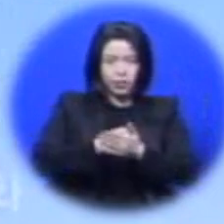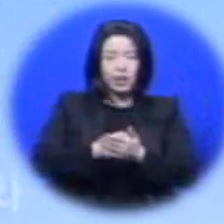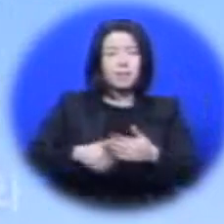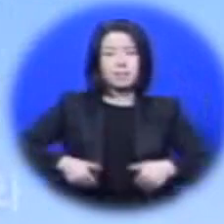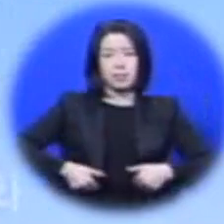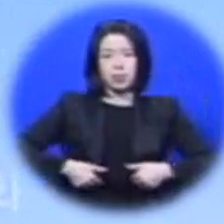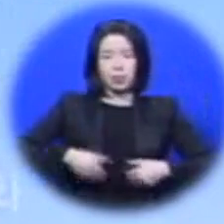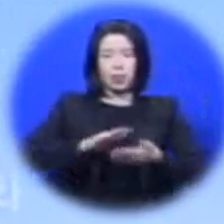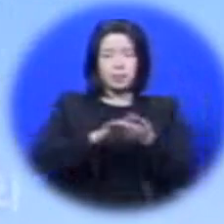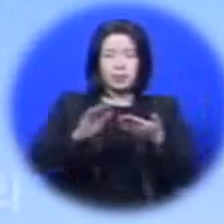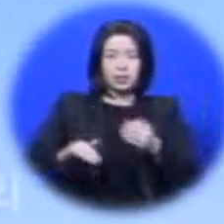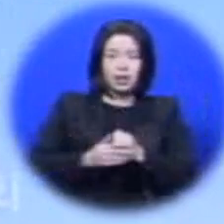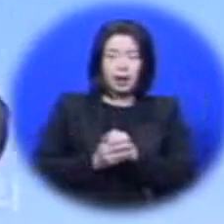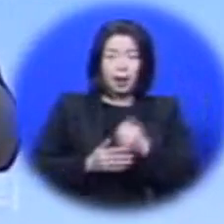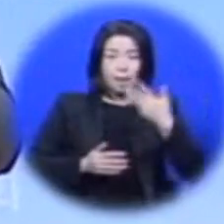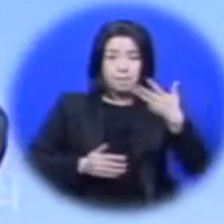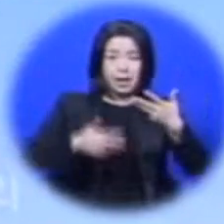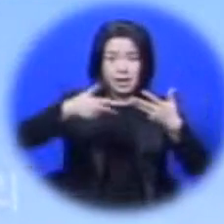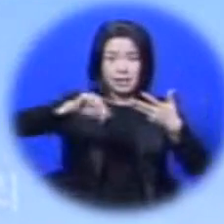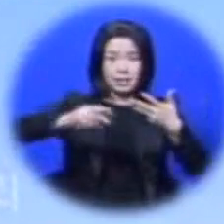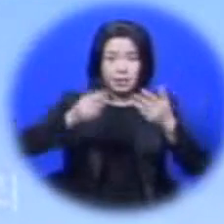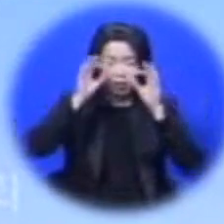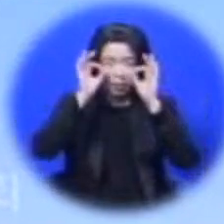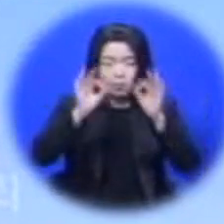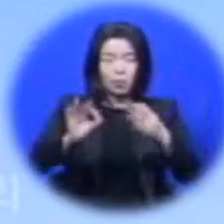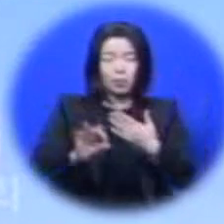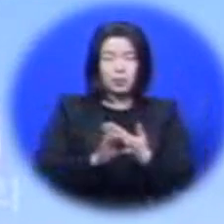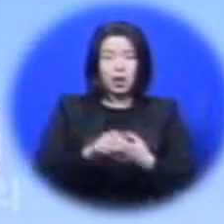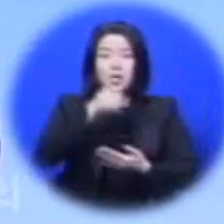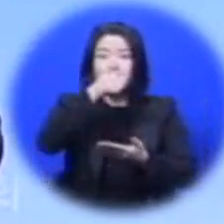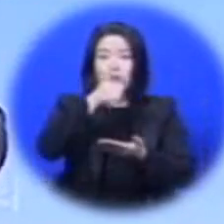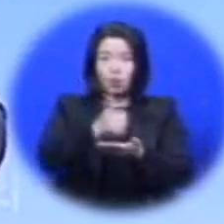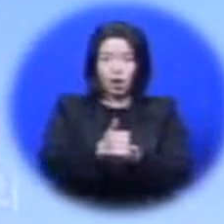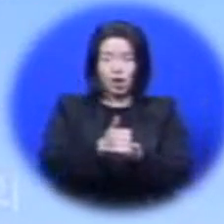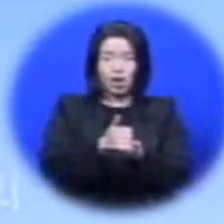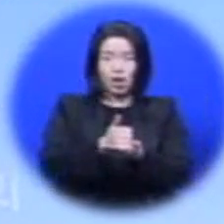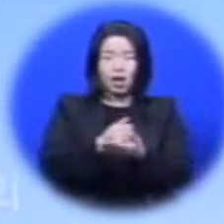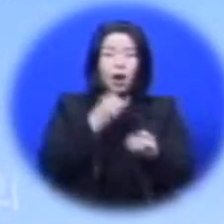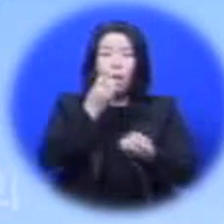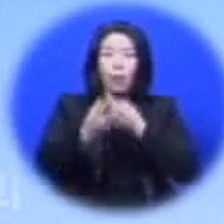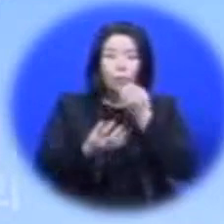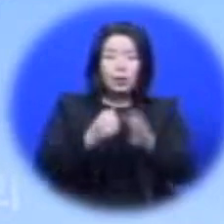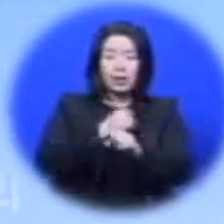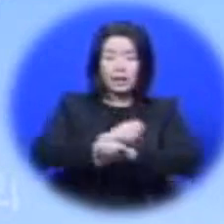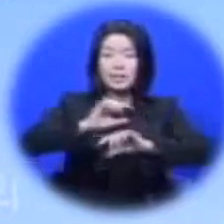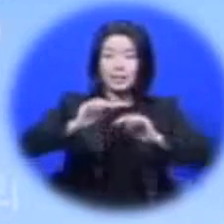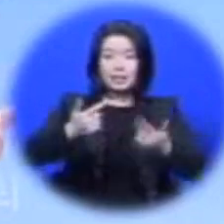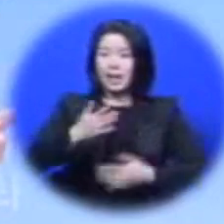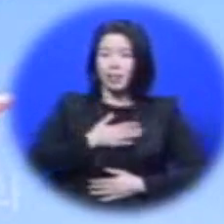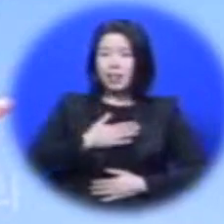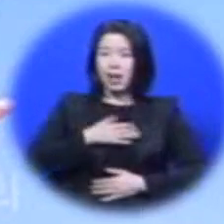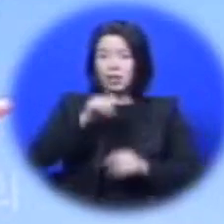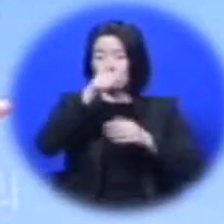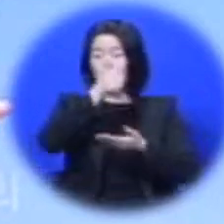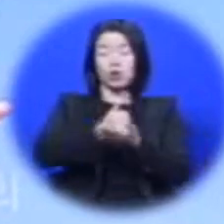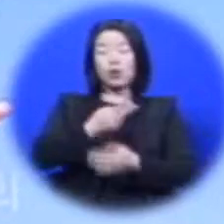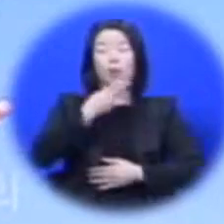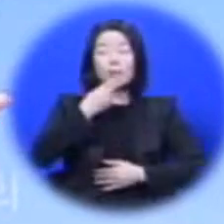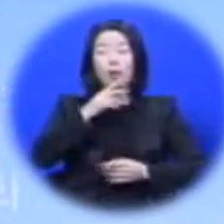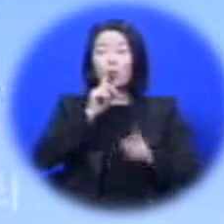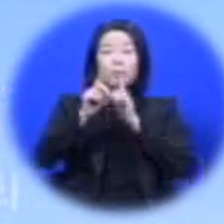합니다. 8절에 보면 죄를 고백하지 않는다, 나는 죄 없다고 말하는